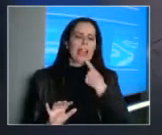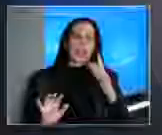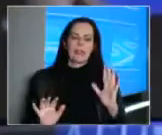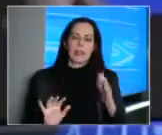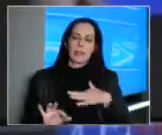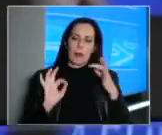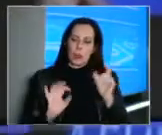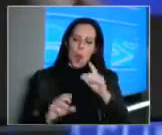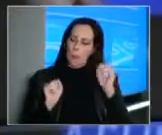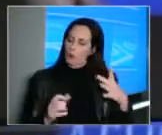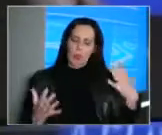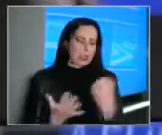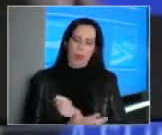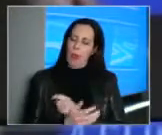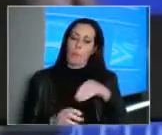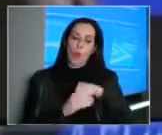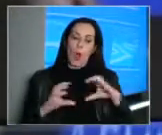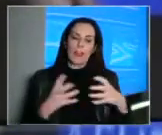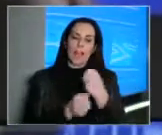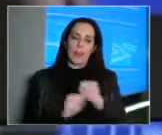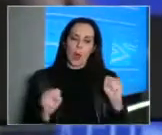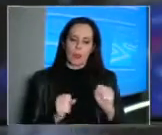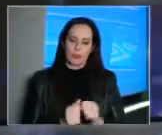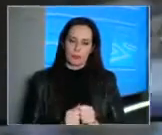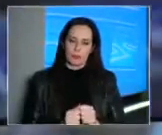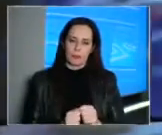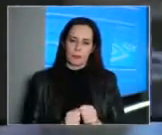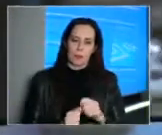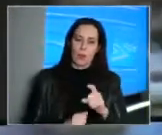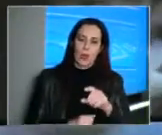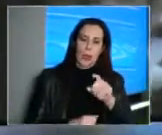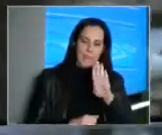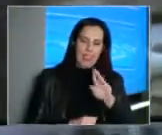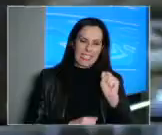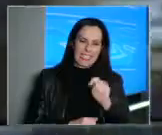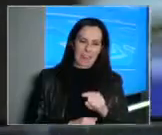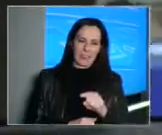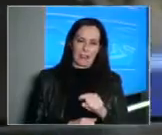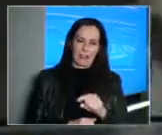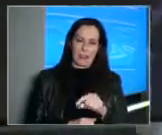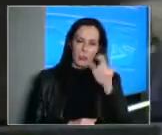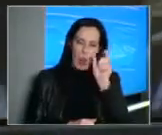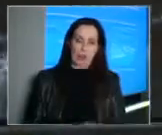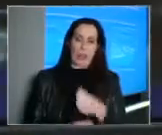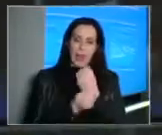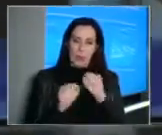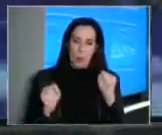את זה? אני ממש לא בטוח שהוא יכול לעשות את זה. עם כל הערכה שלי. סנדרס הוא כרגע המועמד